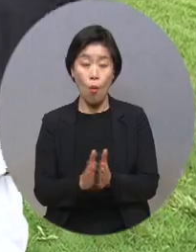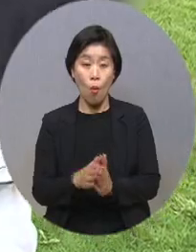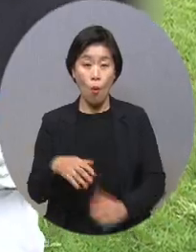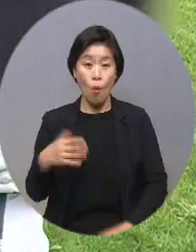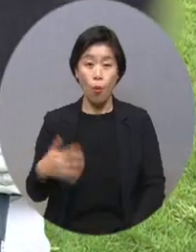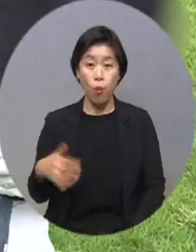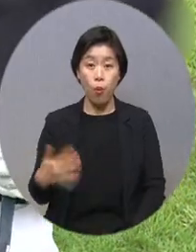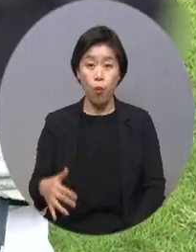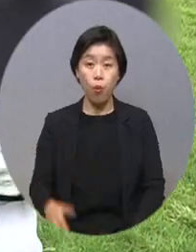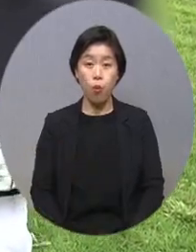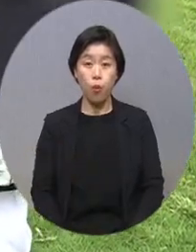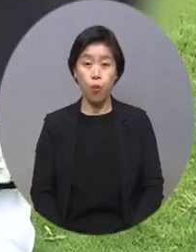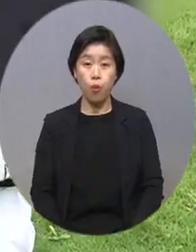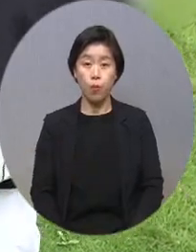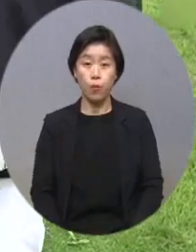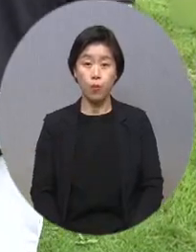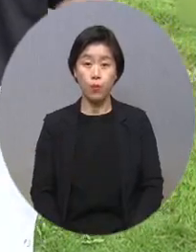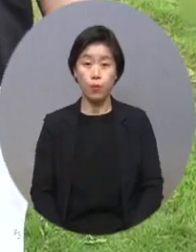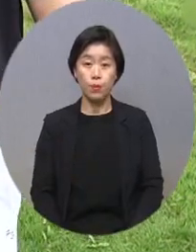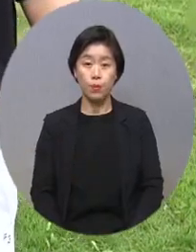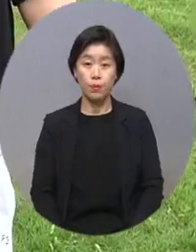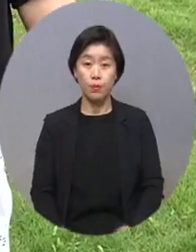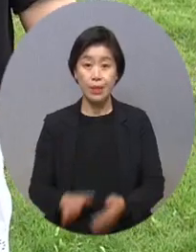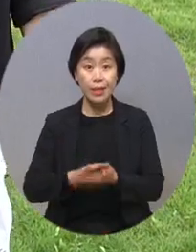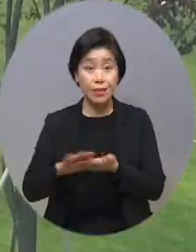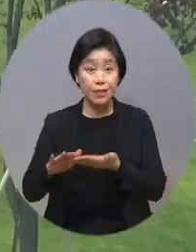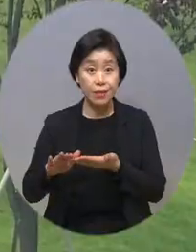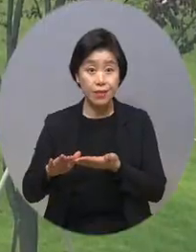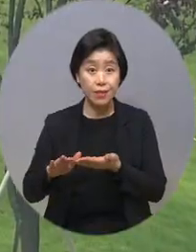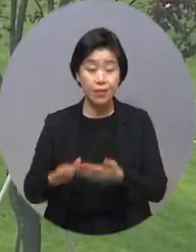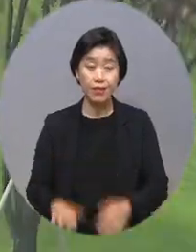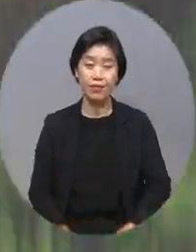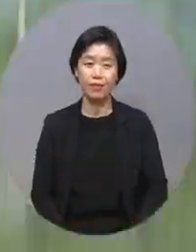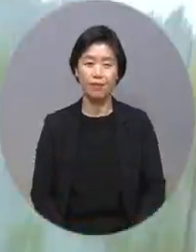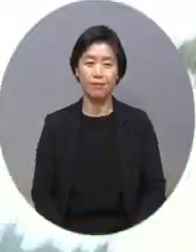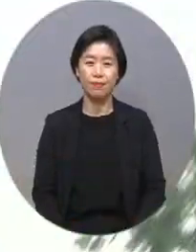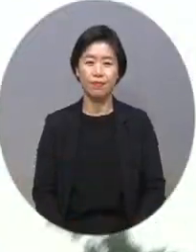우측이다. 우측. 우측. 우측. 나이스.